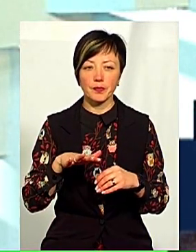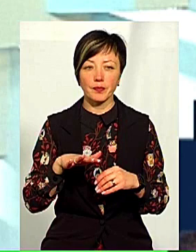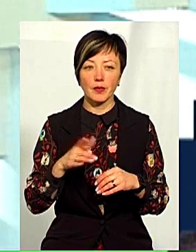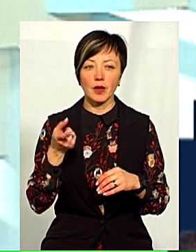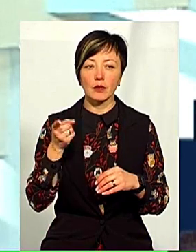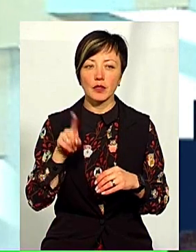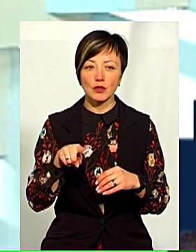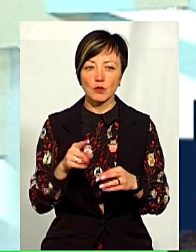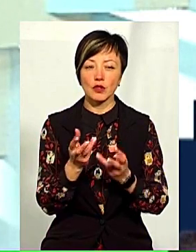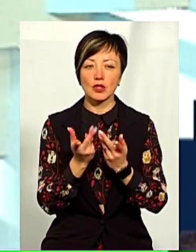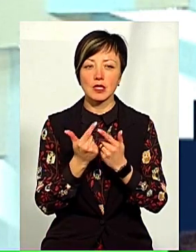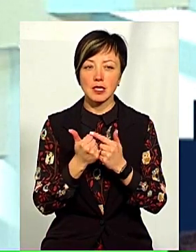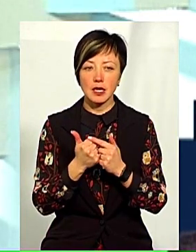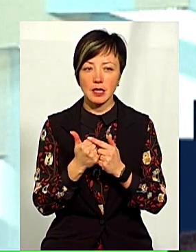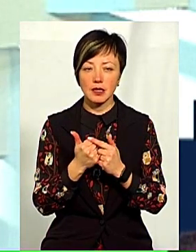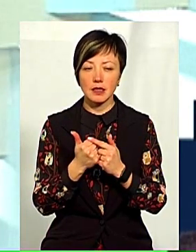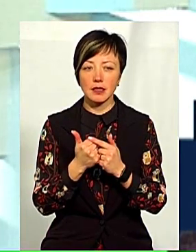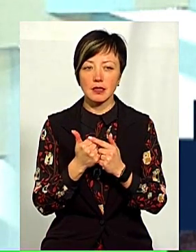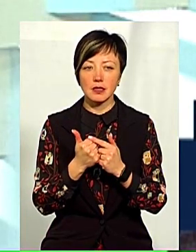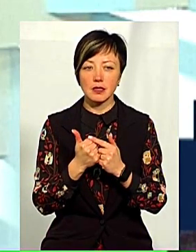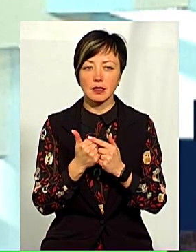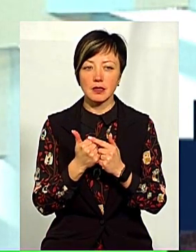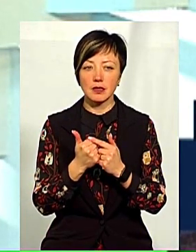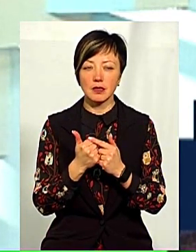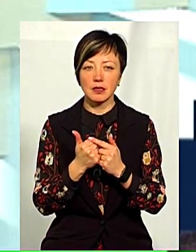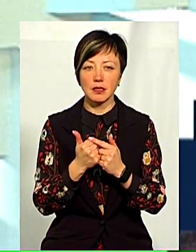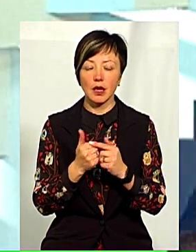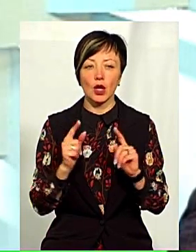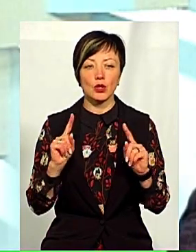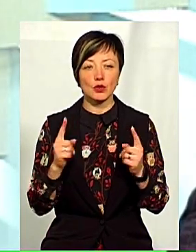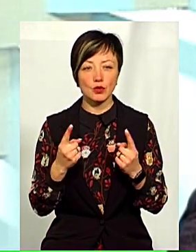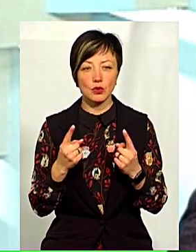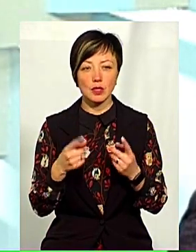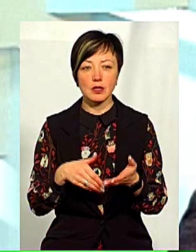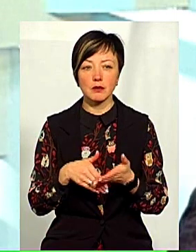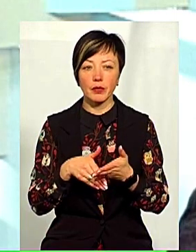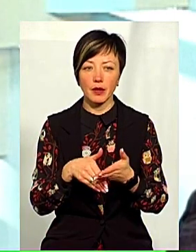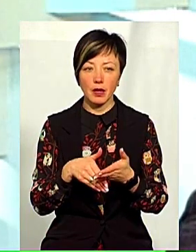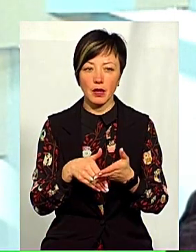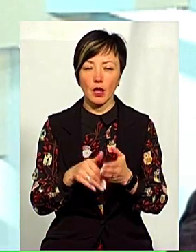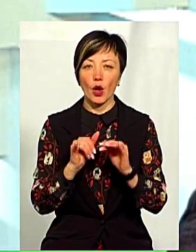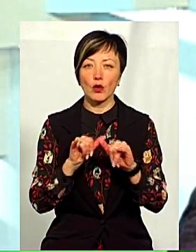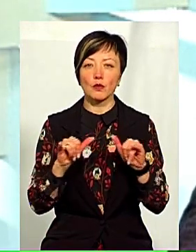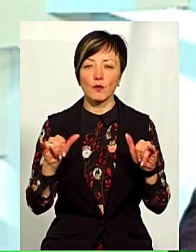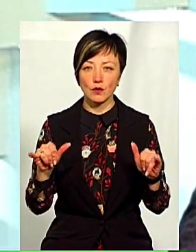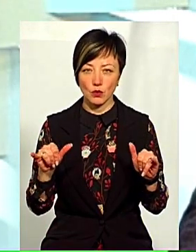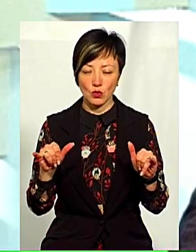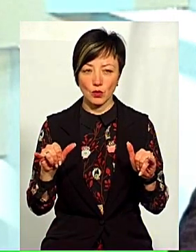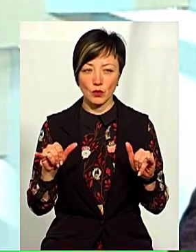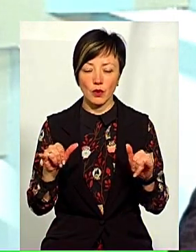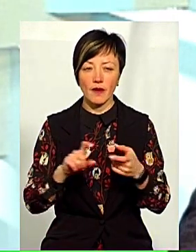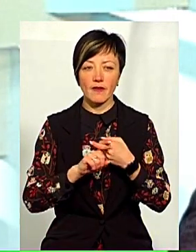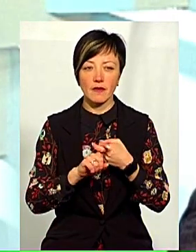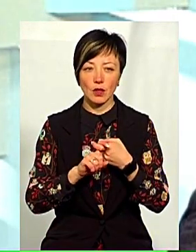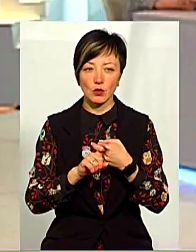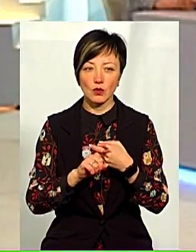їх чисельність, пересікання одне з іншими, дуже сприяє розповсюдженню